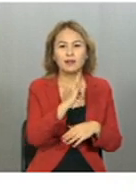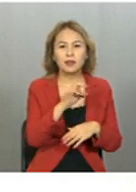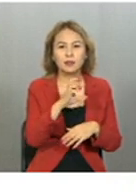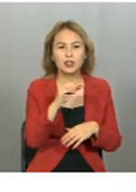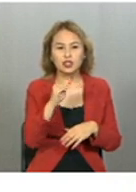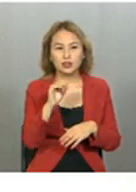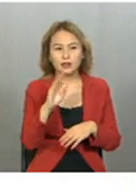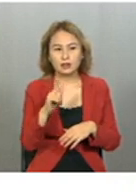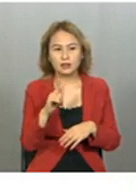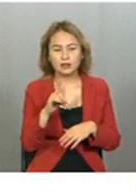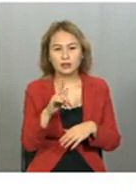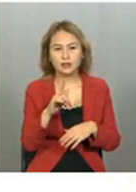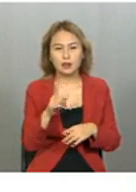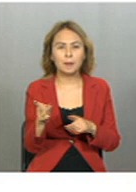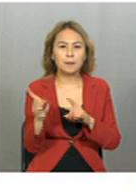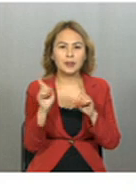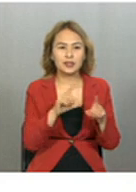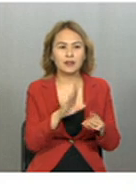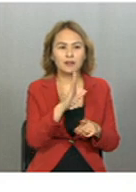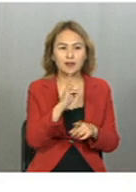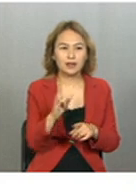«выбежать» приставка «вы».